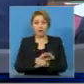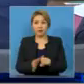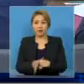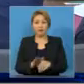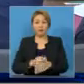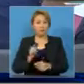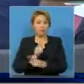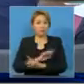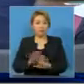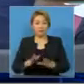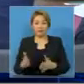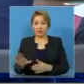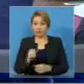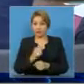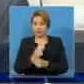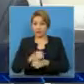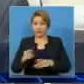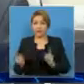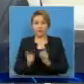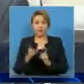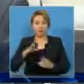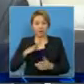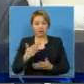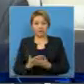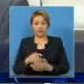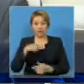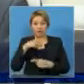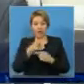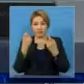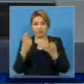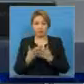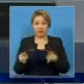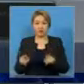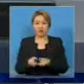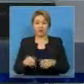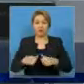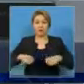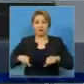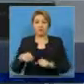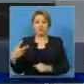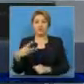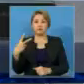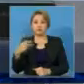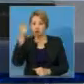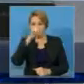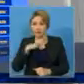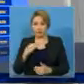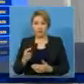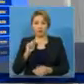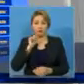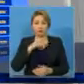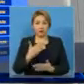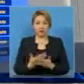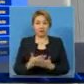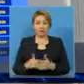таралуын болдырмауға барлық тиісті шара қабылданып жатқанын жеткізді. Сонымен қатар жиында өңірдің 2020 жылғы